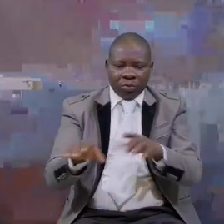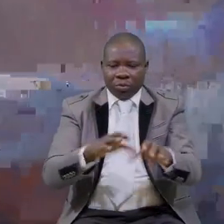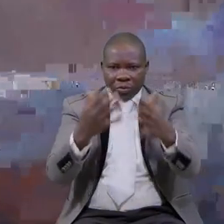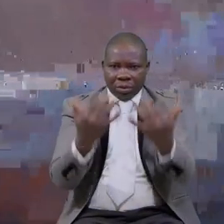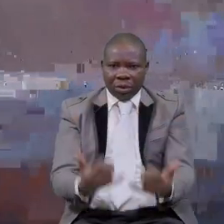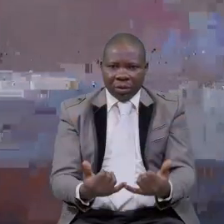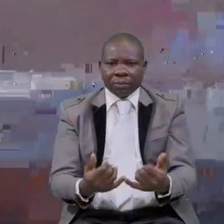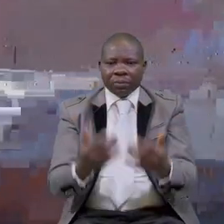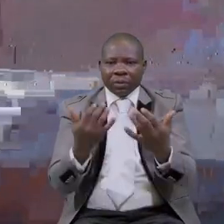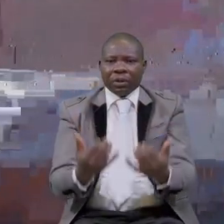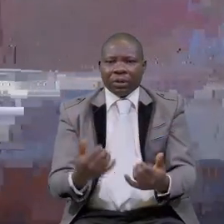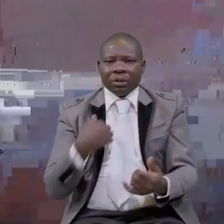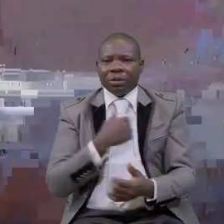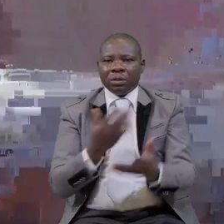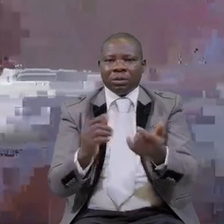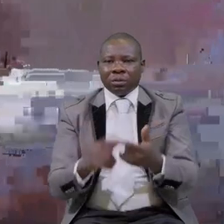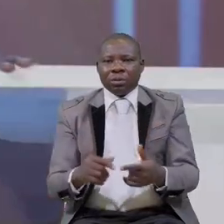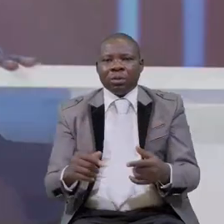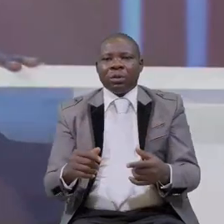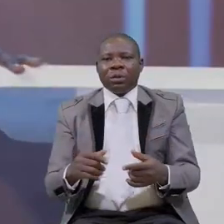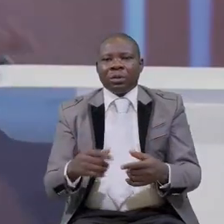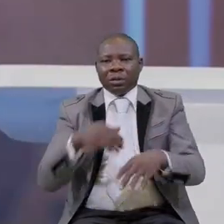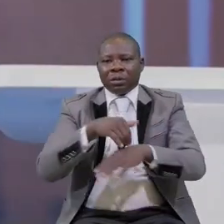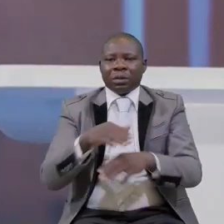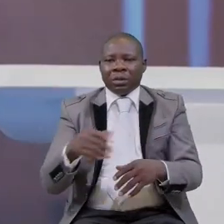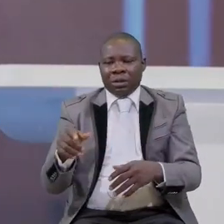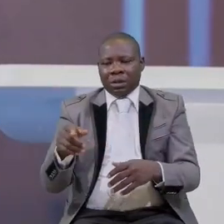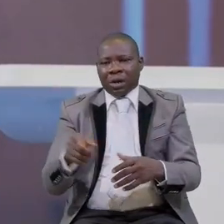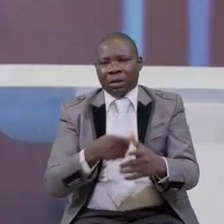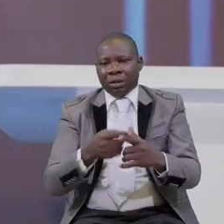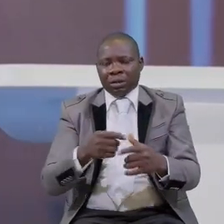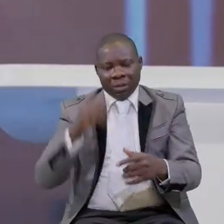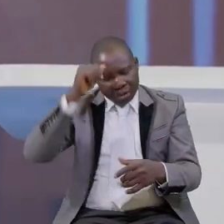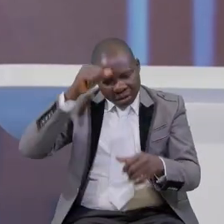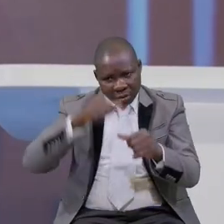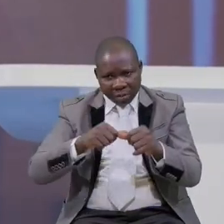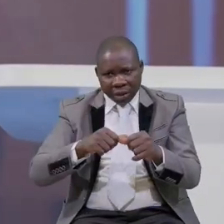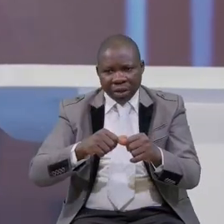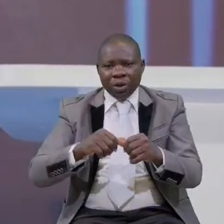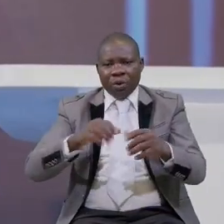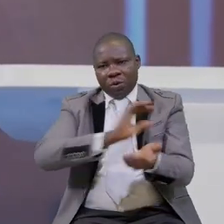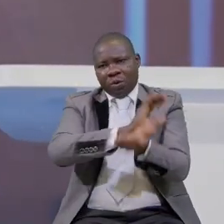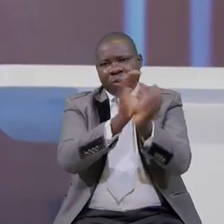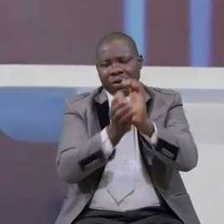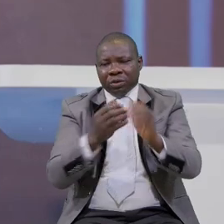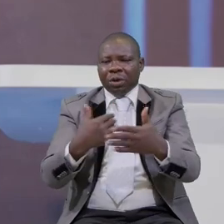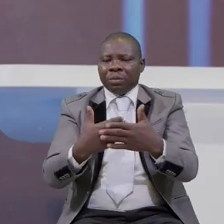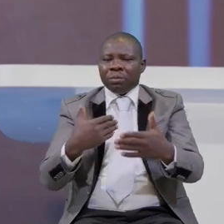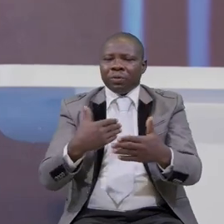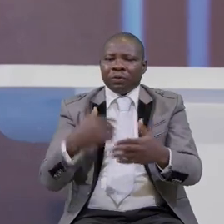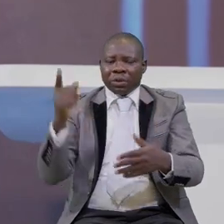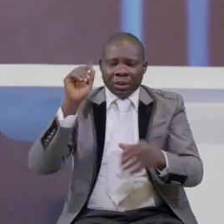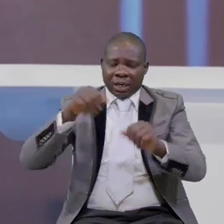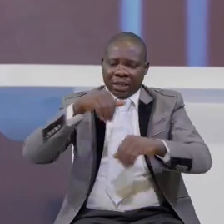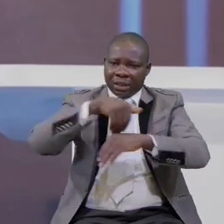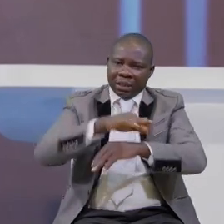Maintenant, il voulait maintenant les déléguer. La première conversion. Avant qu'il ne nous délègue pour manifester